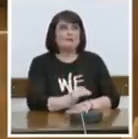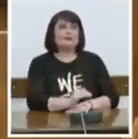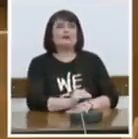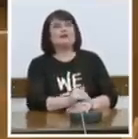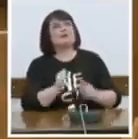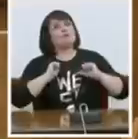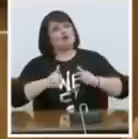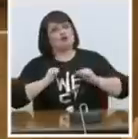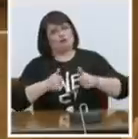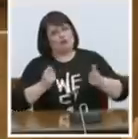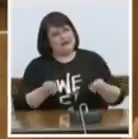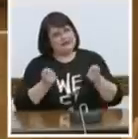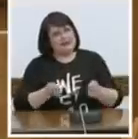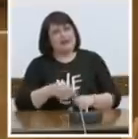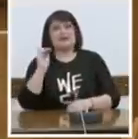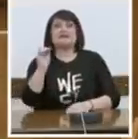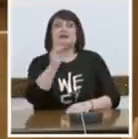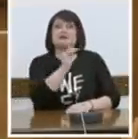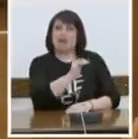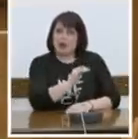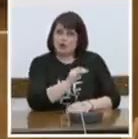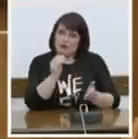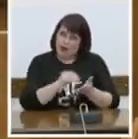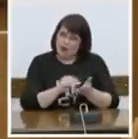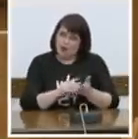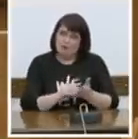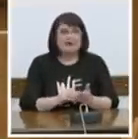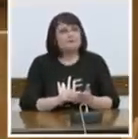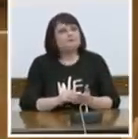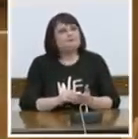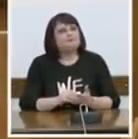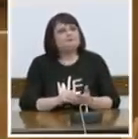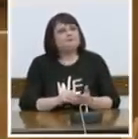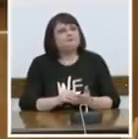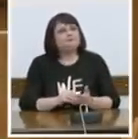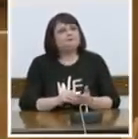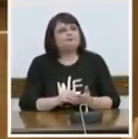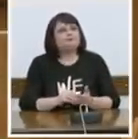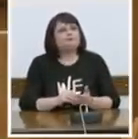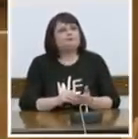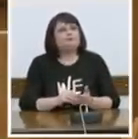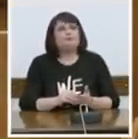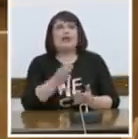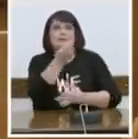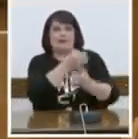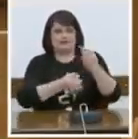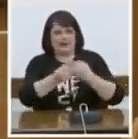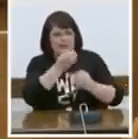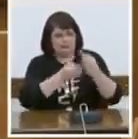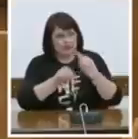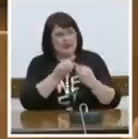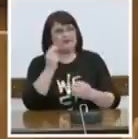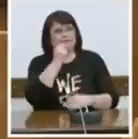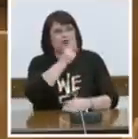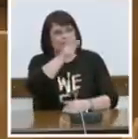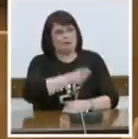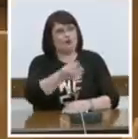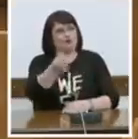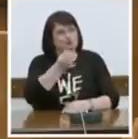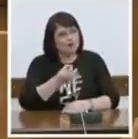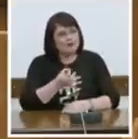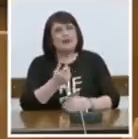πρωτοβουλίες. Σας καλούμε επίσης, με δεδομένο ότι λέτε και λέει ο κύριος Πρωθυπουργός ότι